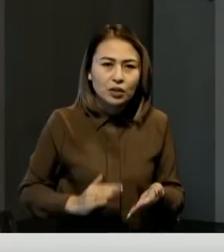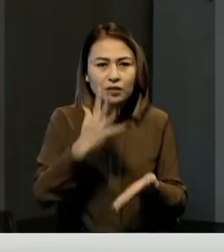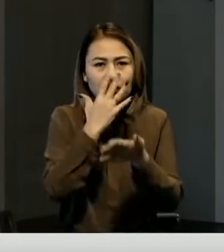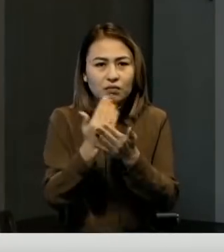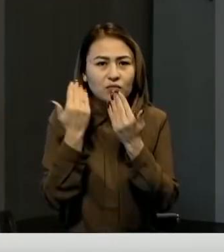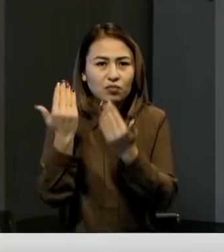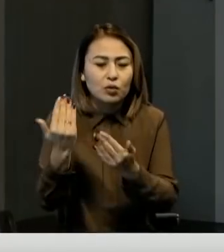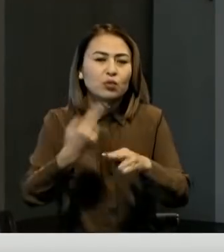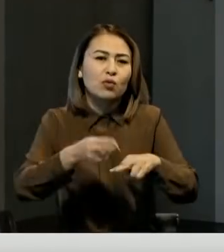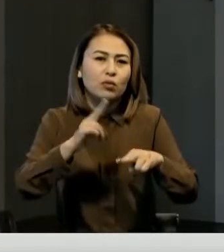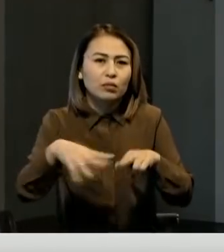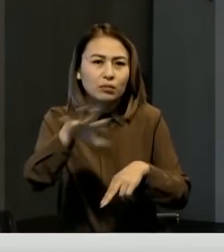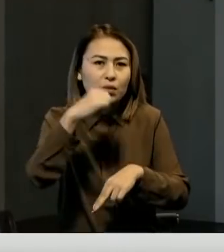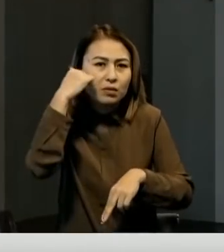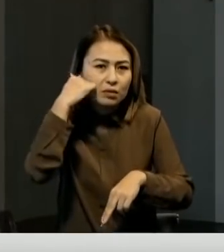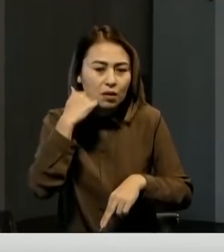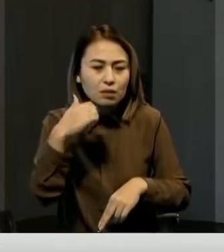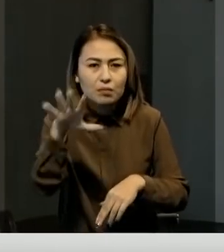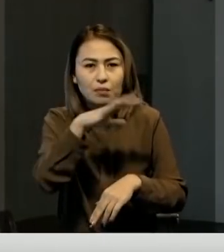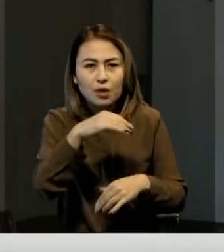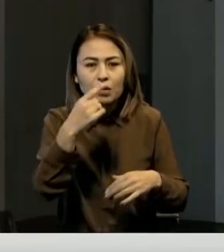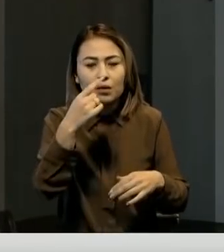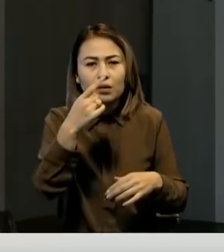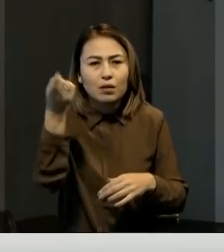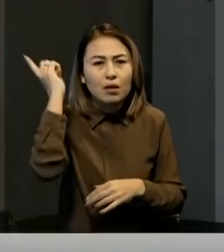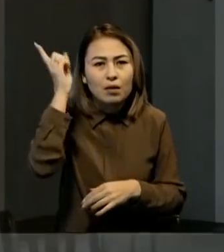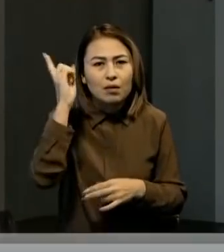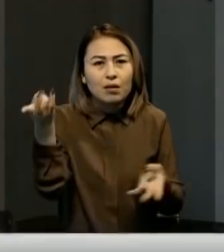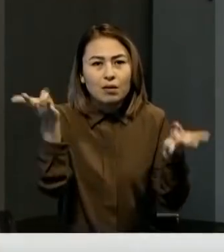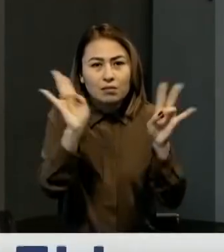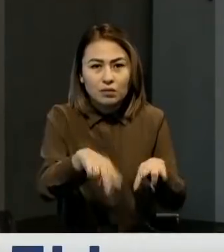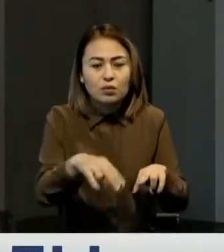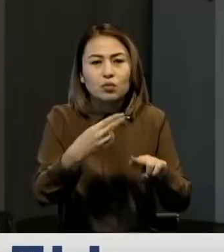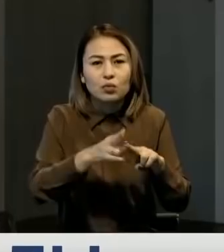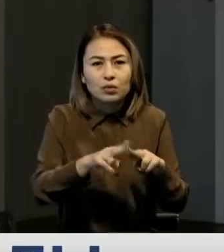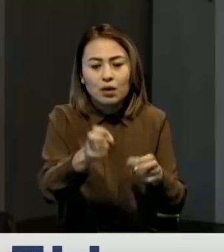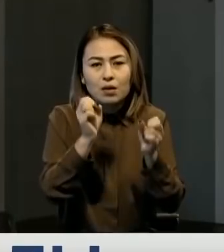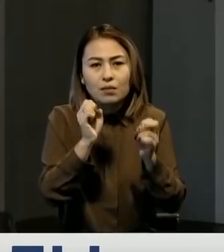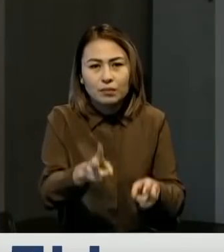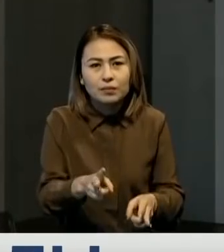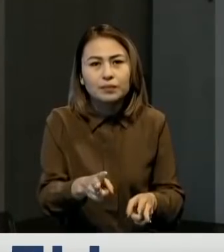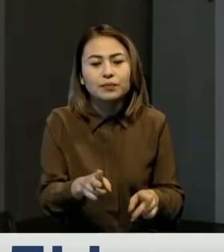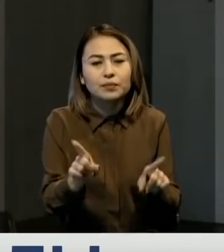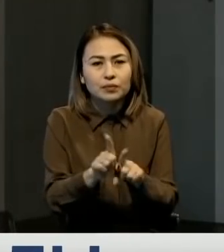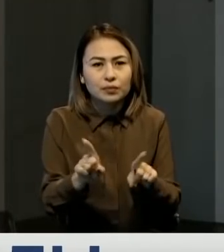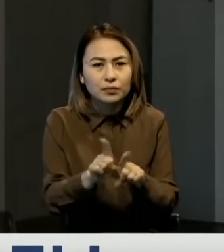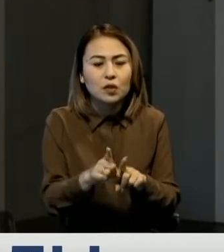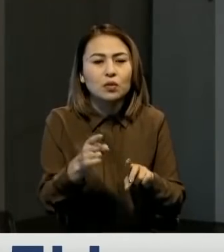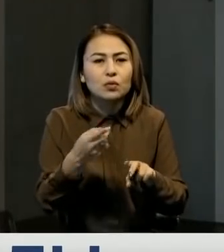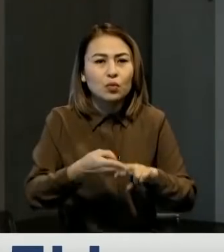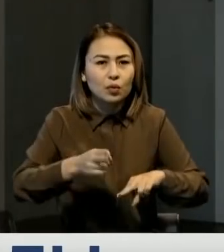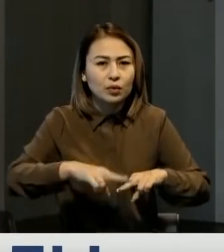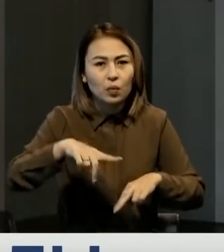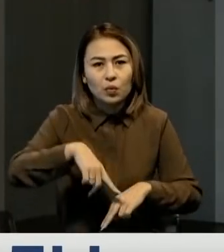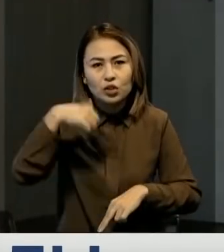қолында болды. Әбден тозды. Трамвайлардың бәрі кеңес заманында жасалған. Қазір қауіпсіздігі де талапқа сай келмейді. Сондықтан